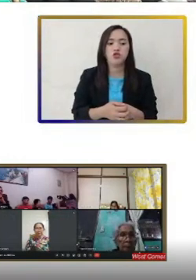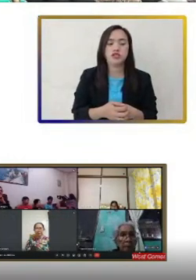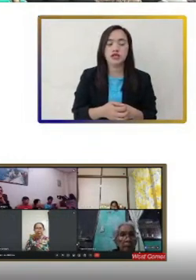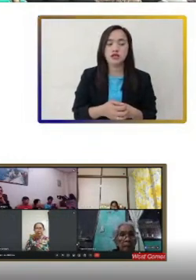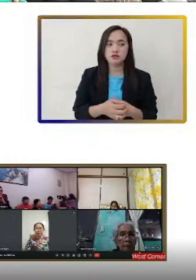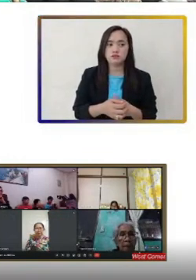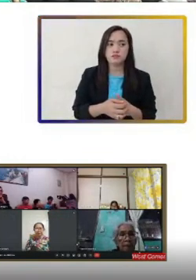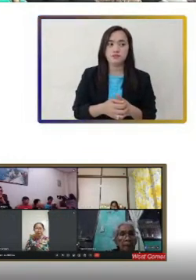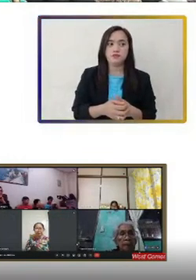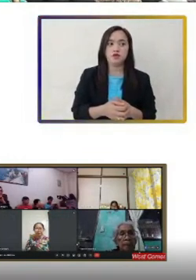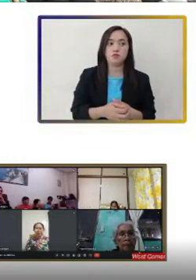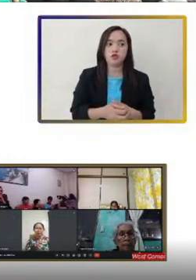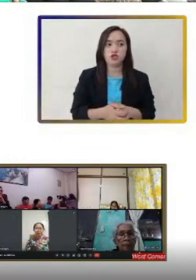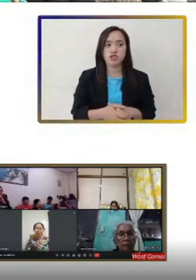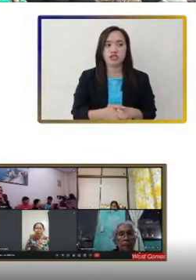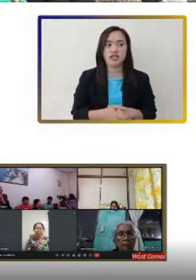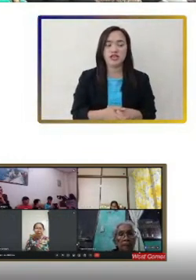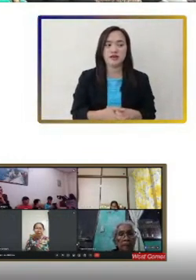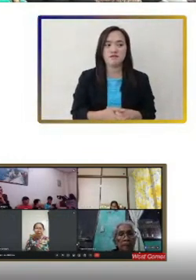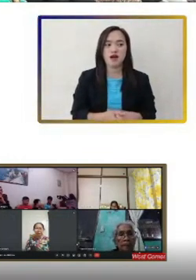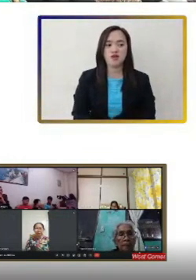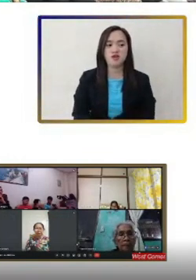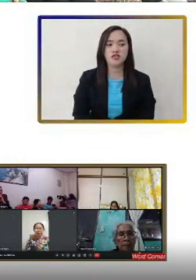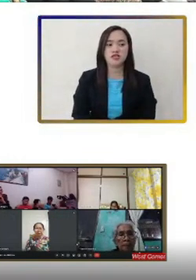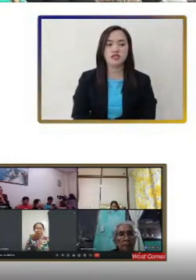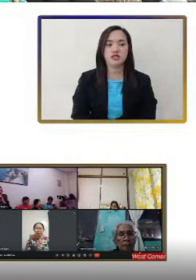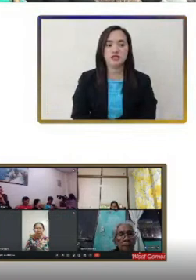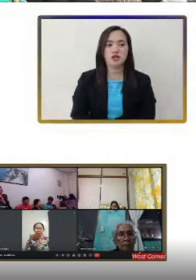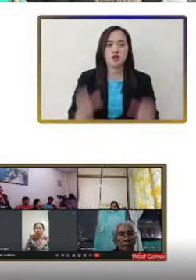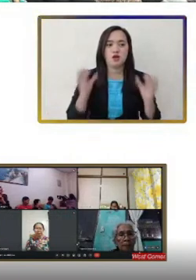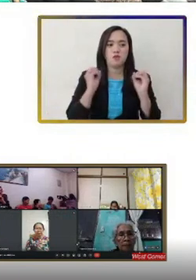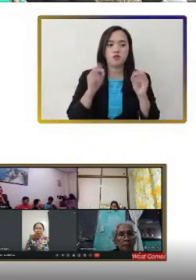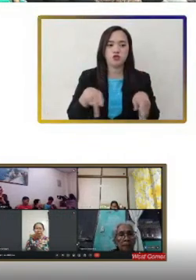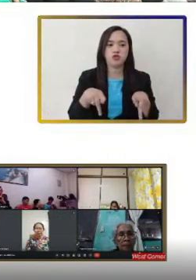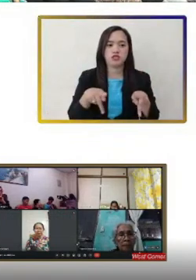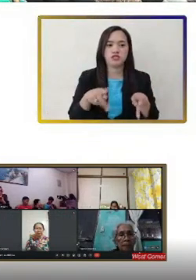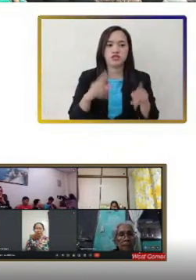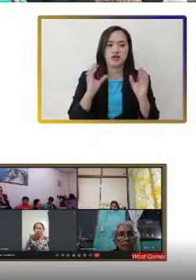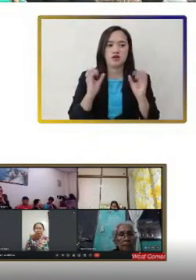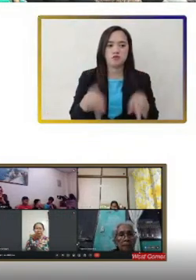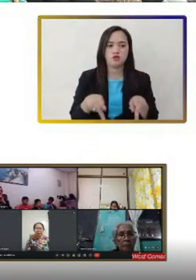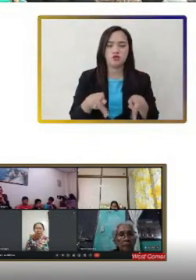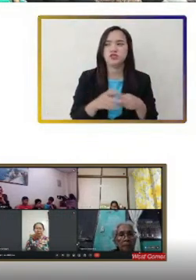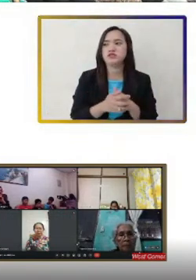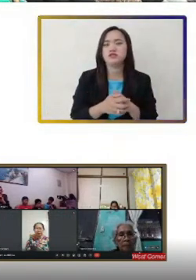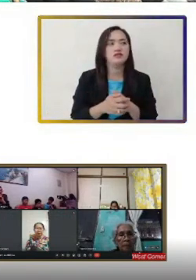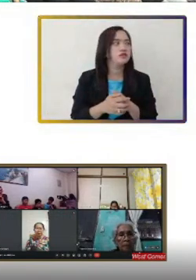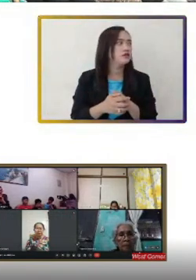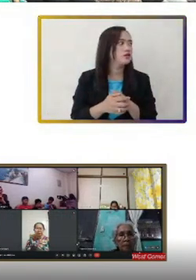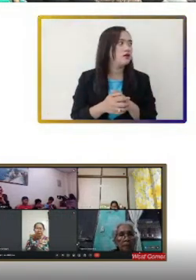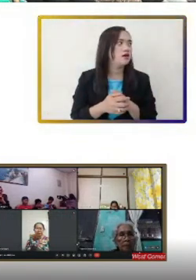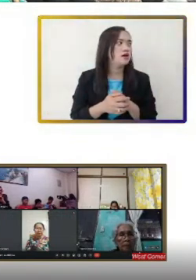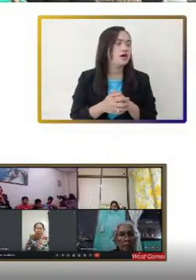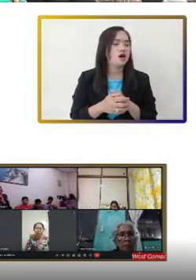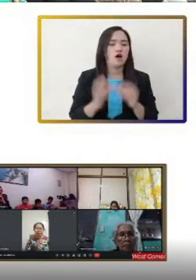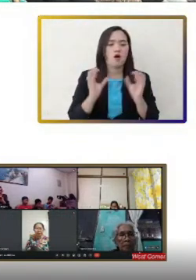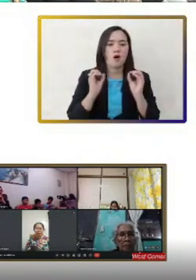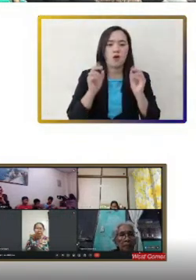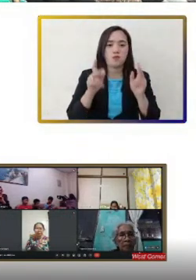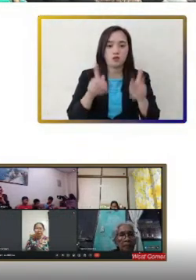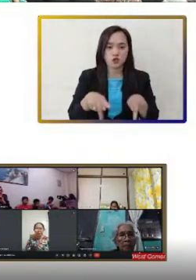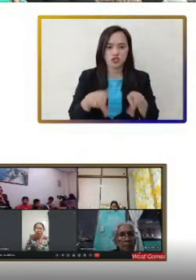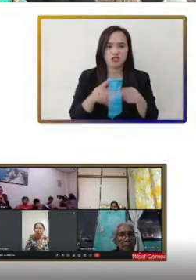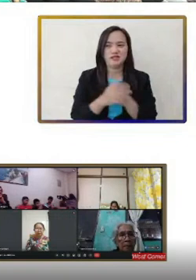marirealize po natin yan pag wala na tayo, pero wala na talaga. Pag wala na yan, wala na talaga yan. So, lumilipas lamang po yan. Tandaan nyo sa